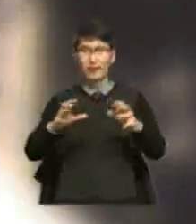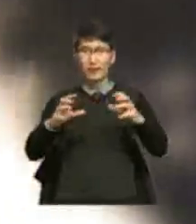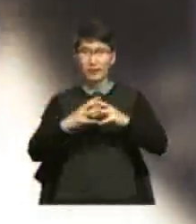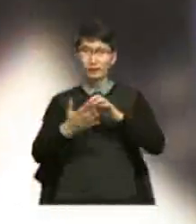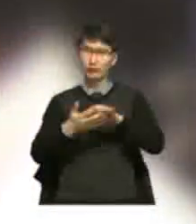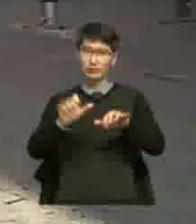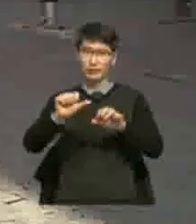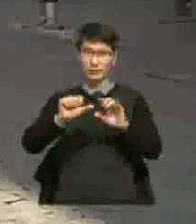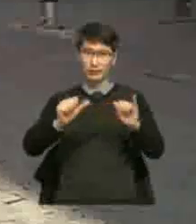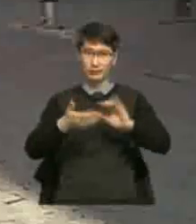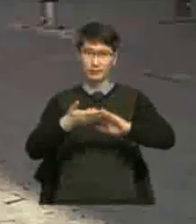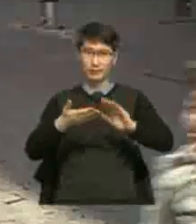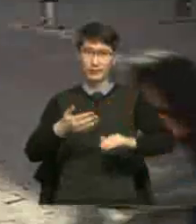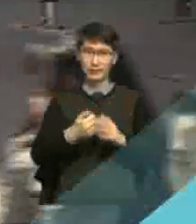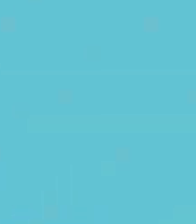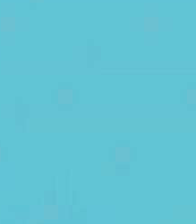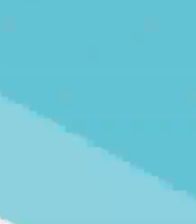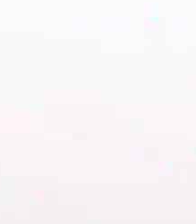총 5명입니다